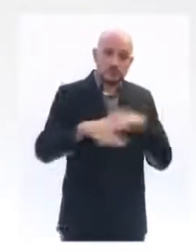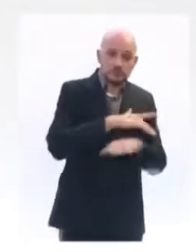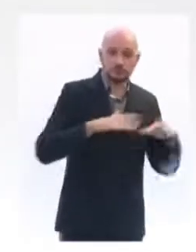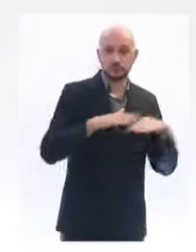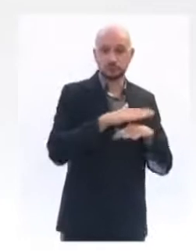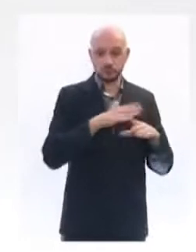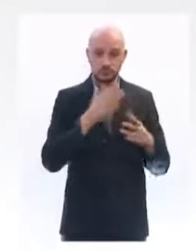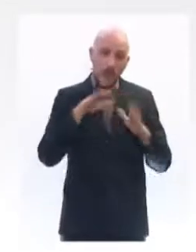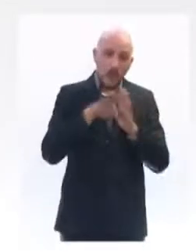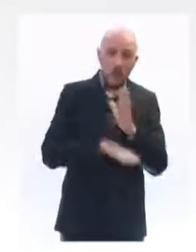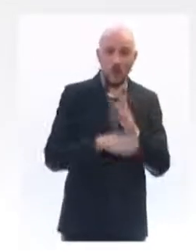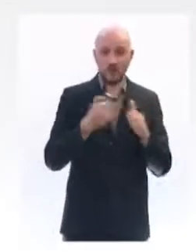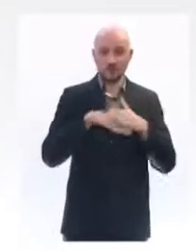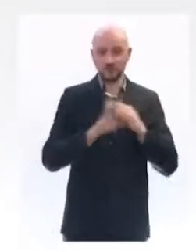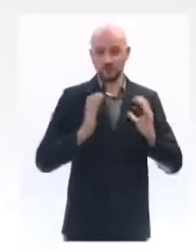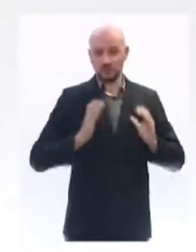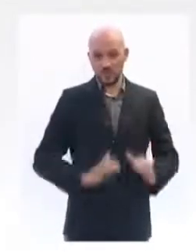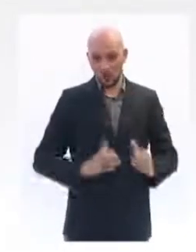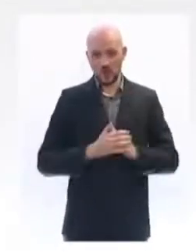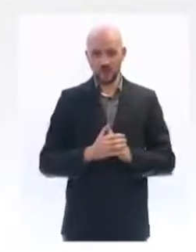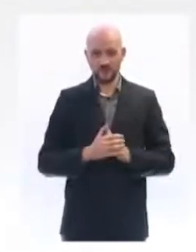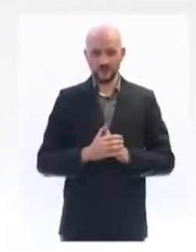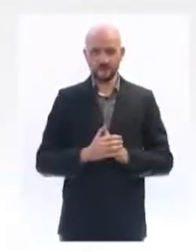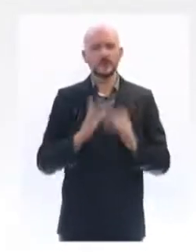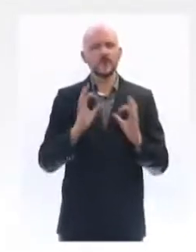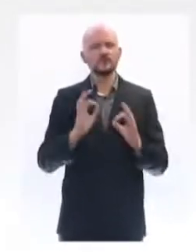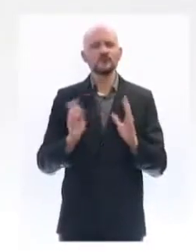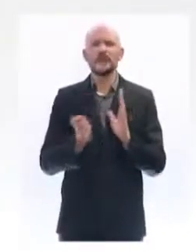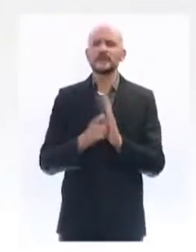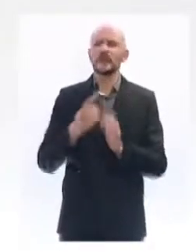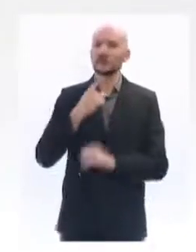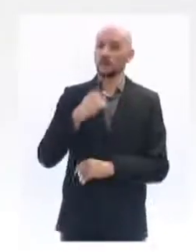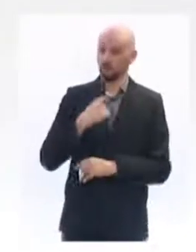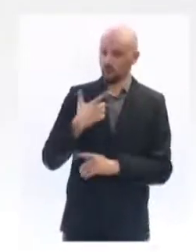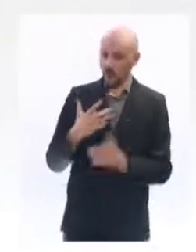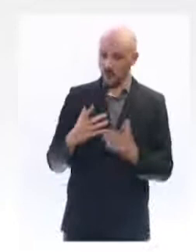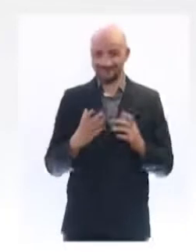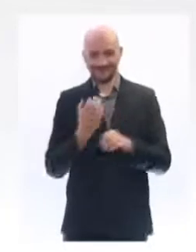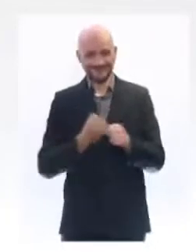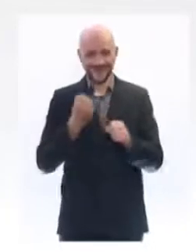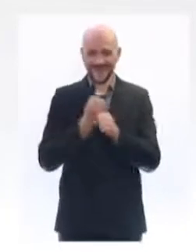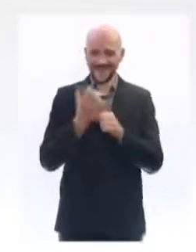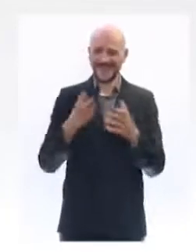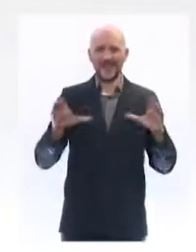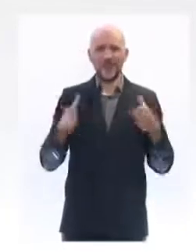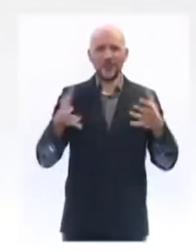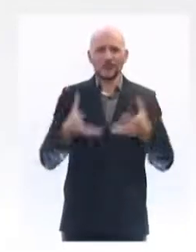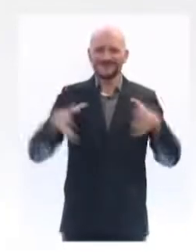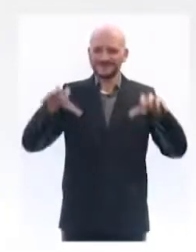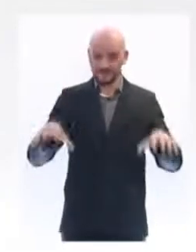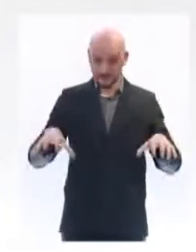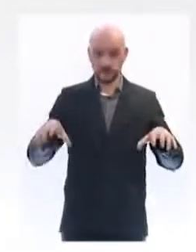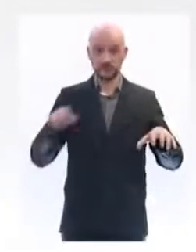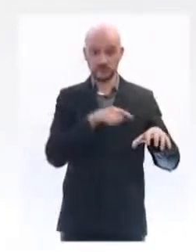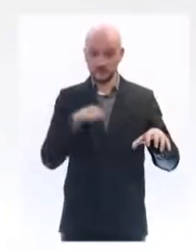collège il faut aussi avoir à l'esprit que lorsque en juin nous avons créé des deux groupes est que lorsque dès le mois de mai nous avions un protocole sanitaire